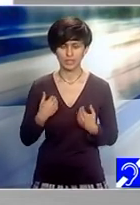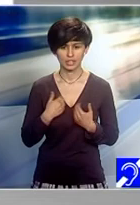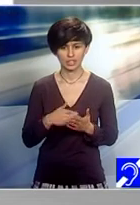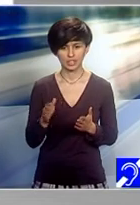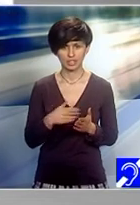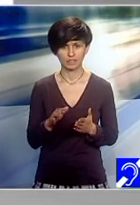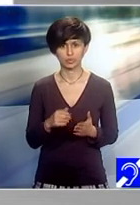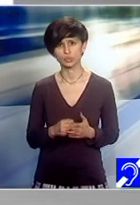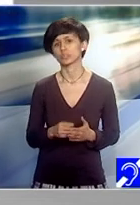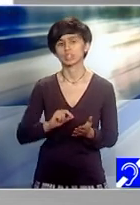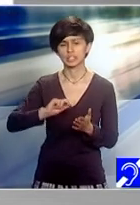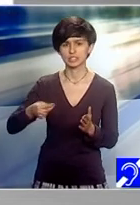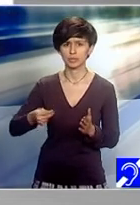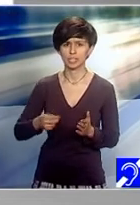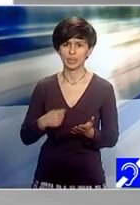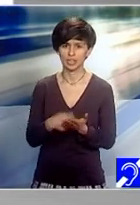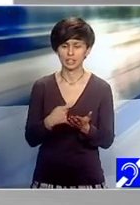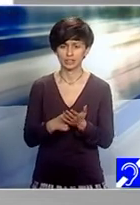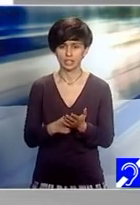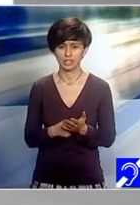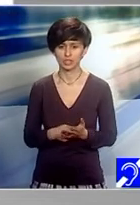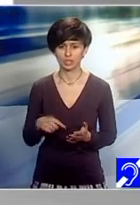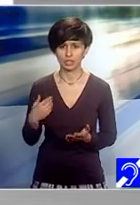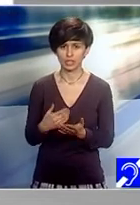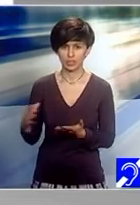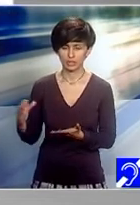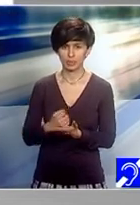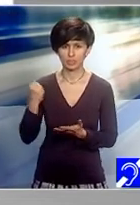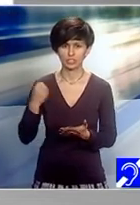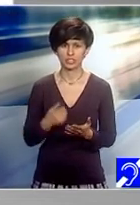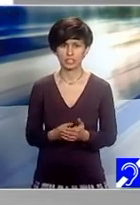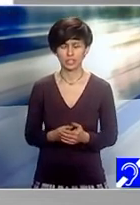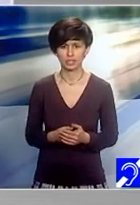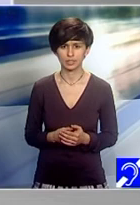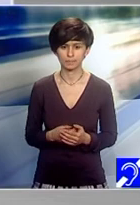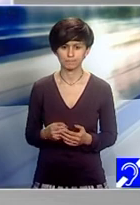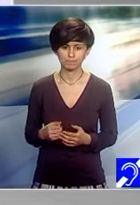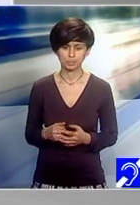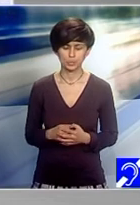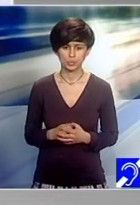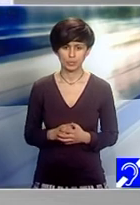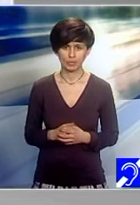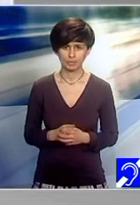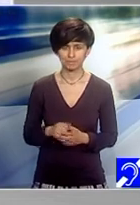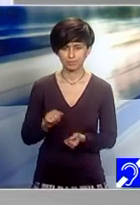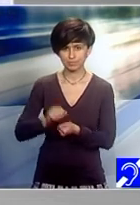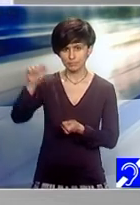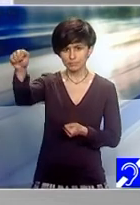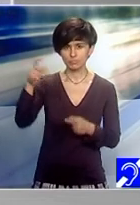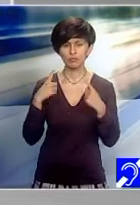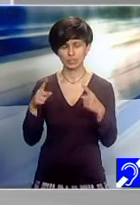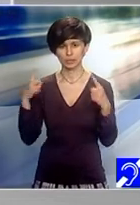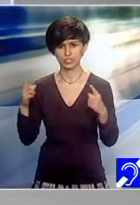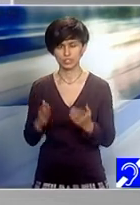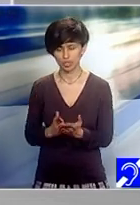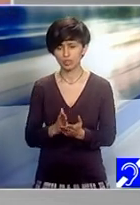statelor de plată pe care, unde noi am câștigat sporul pentru condiții grele, vătămătoare și periculoase. Protestele profesorilor vor continua și